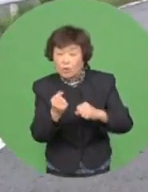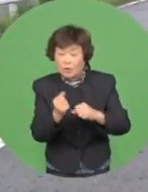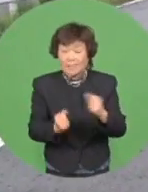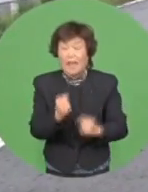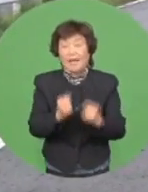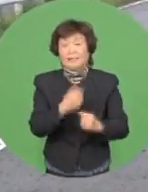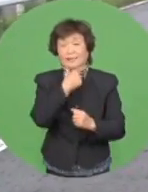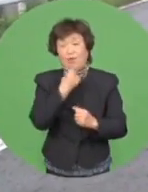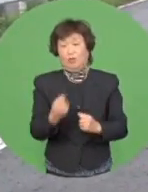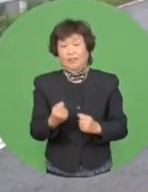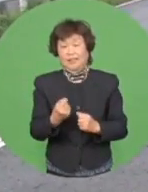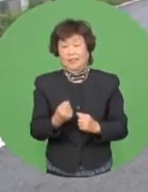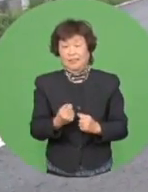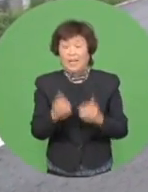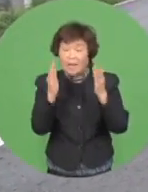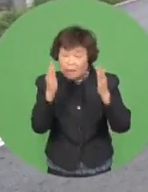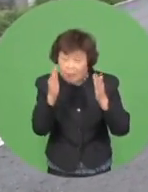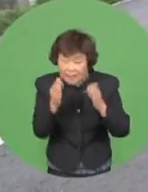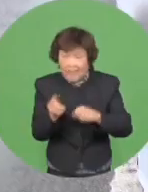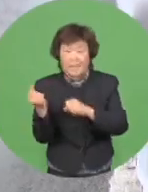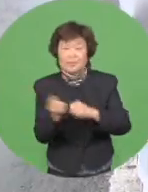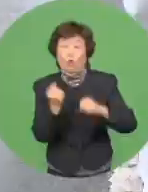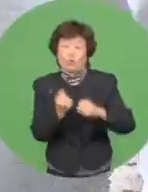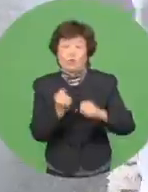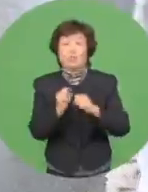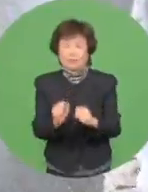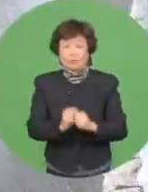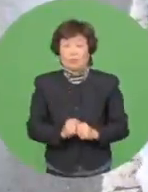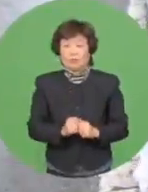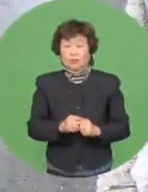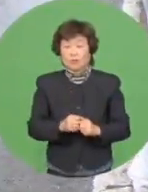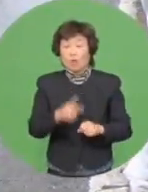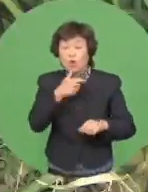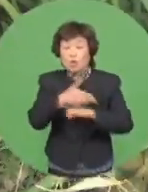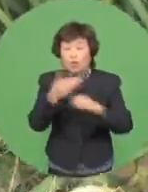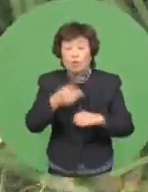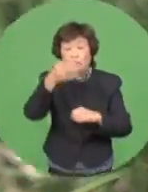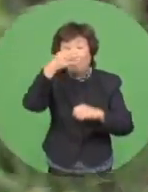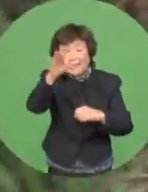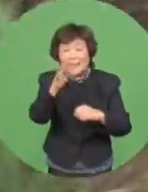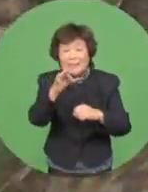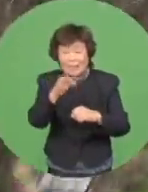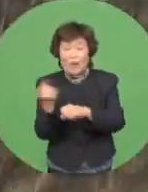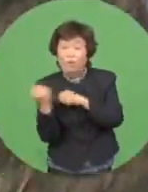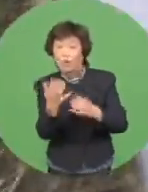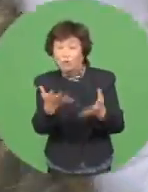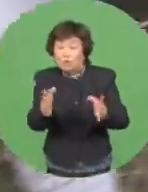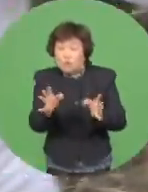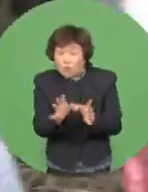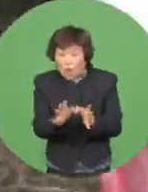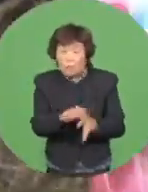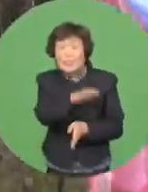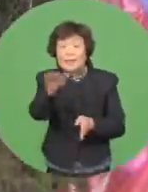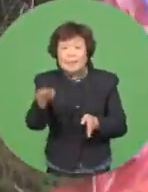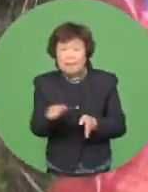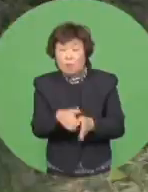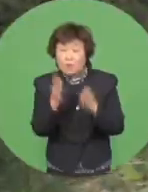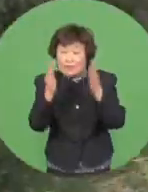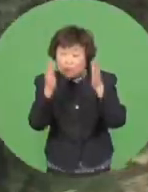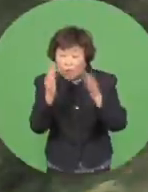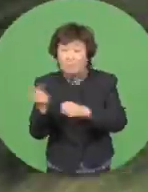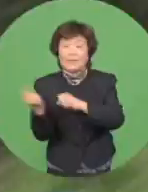ので、はい、頑張ります。 徳島インディゴソックスの選手たちも清掃活動に汗を流しました